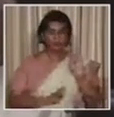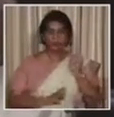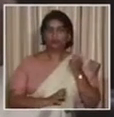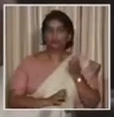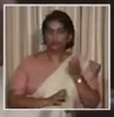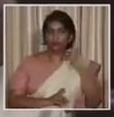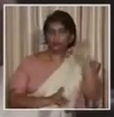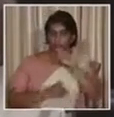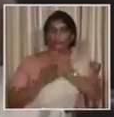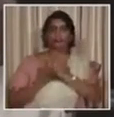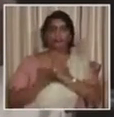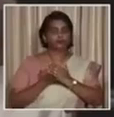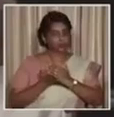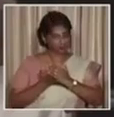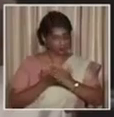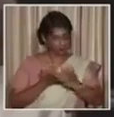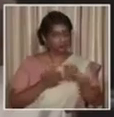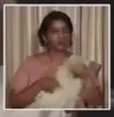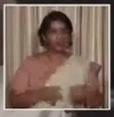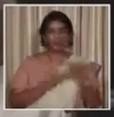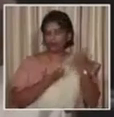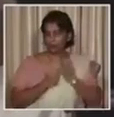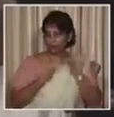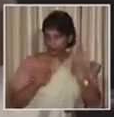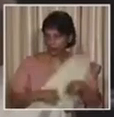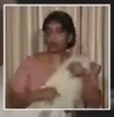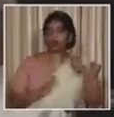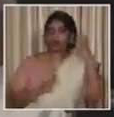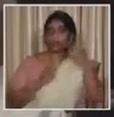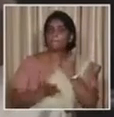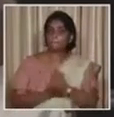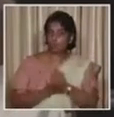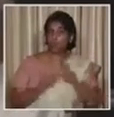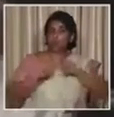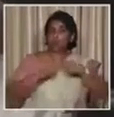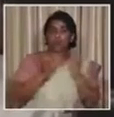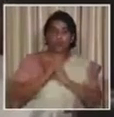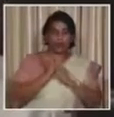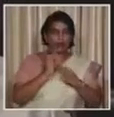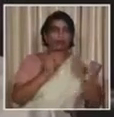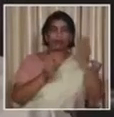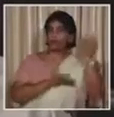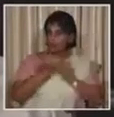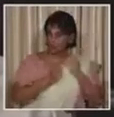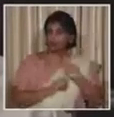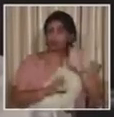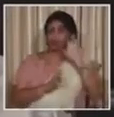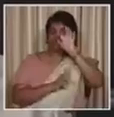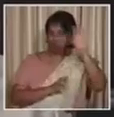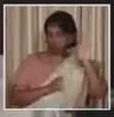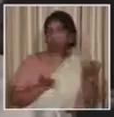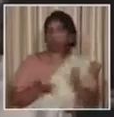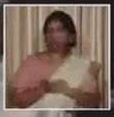ප්‍රමාණයක් එහි පළමු වාරිකය වශයෙන් දැන් අපට ලැබී තියෙනවා ලෝක බැංකුව සහ වෙනත් ණය ආධාර ලබා දෙන පාර්ශ්වයන්